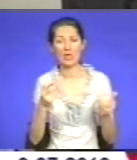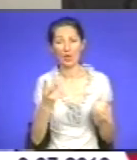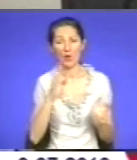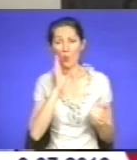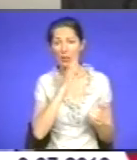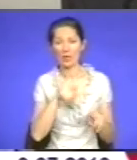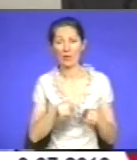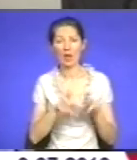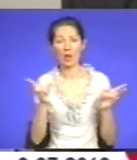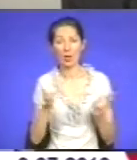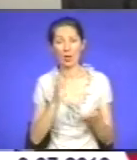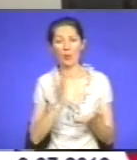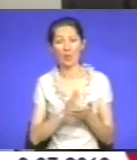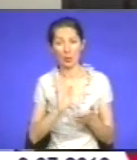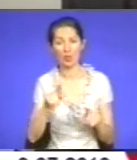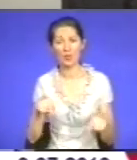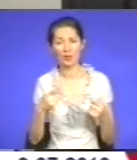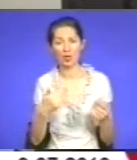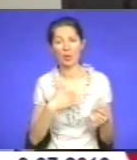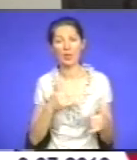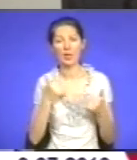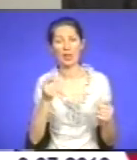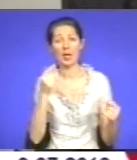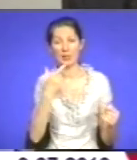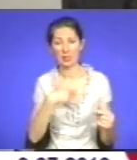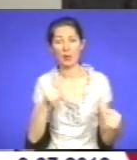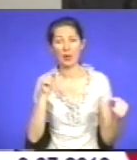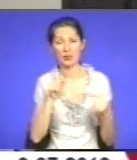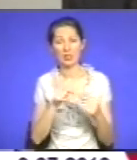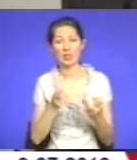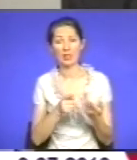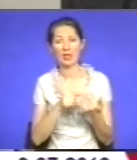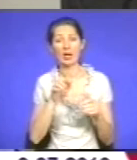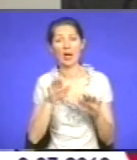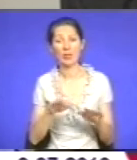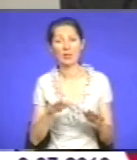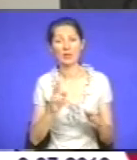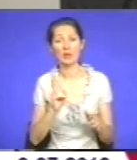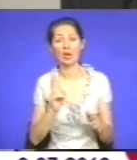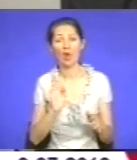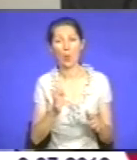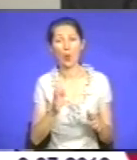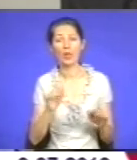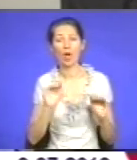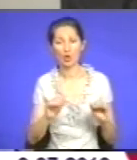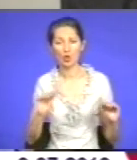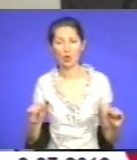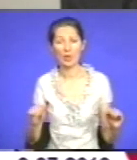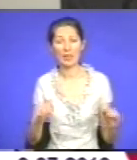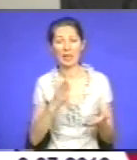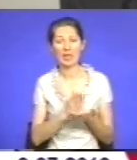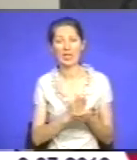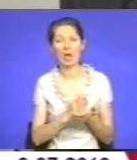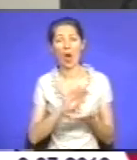буде створений. Ми для себе визначили декілька місць, в яких він може бути розташований. Є